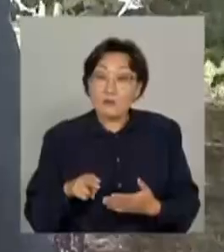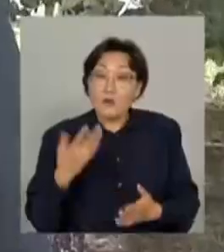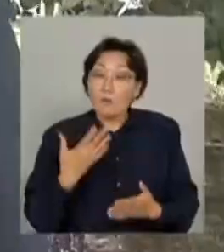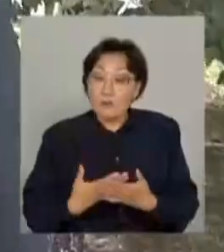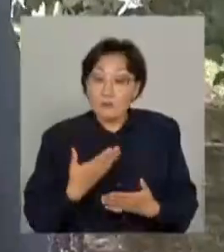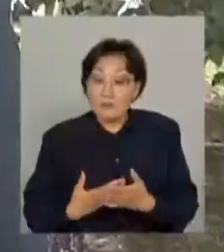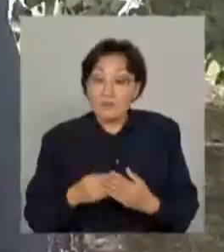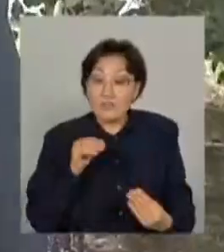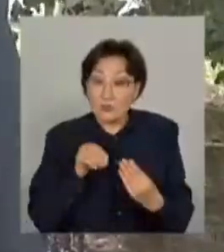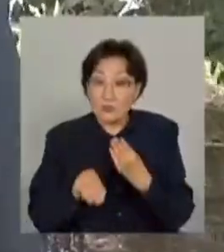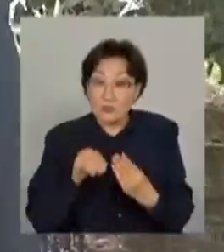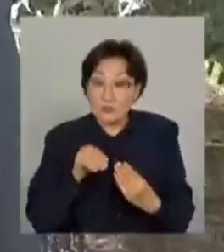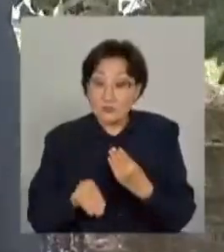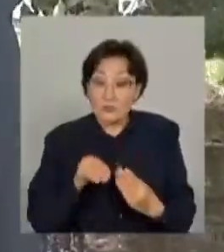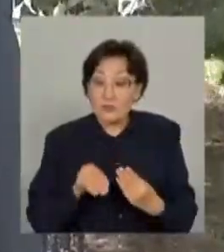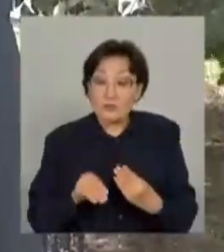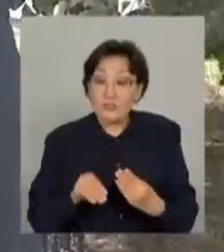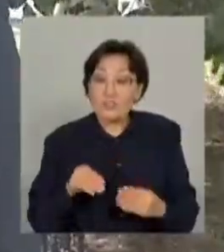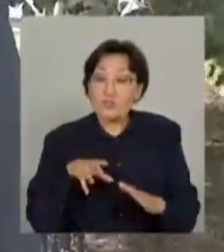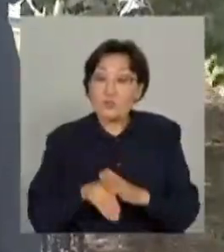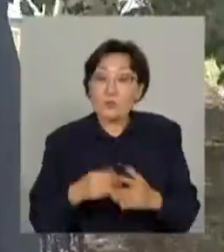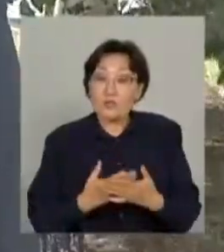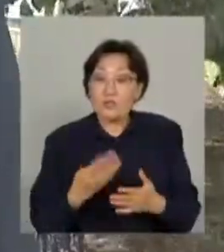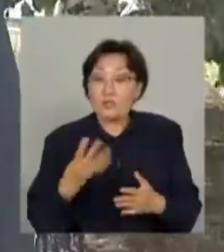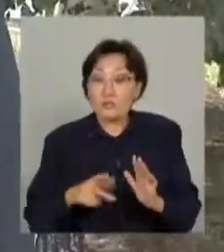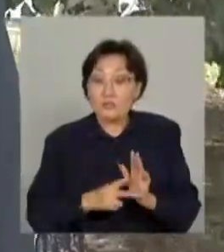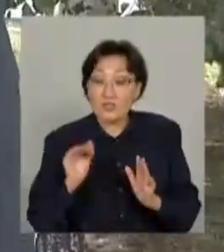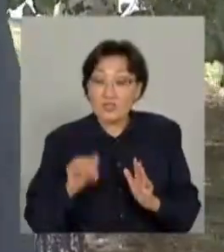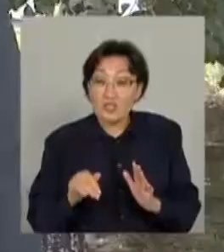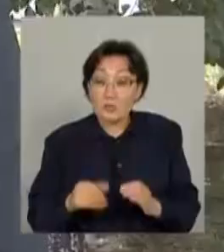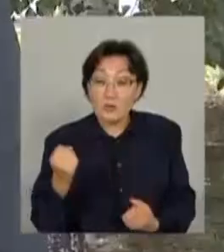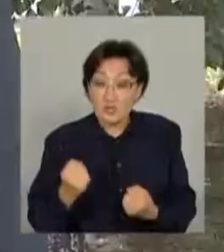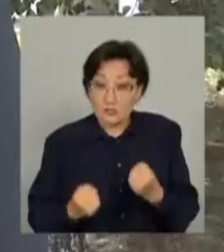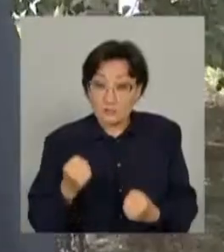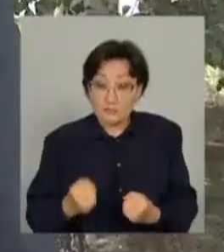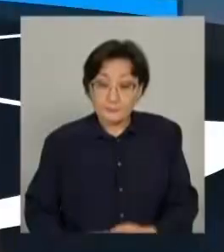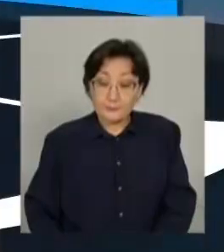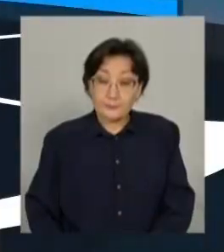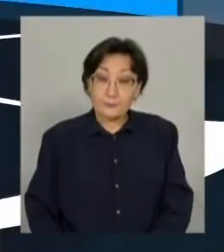примерно интенсивность транспортных средств на Бакате составляет около 48 тысяч автомобилей.